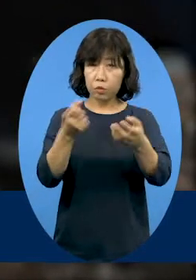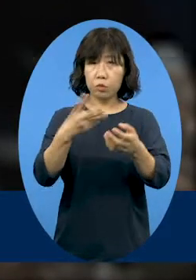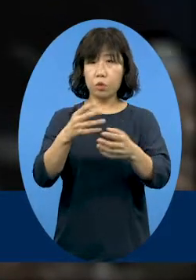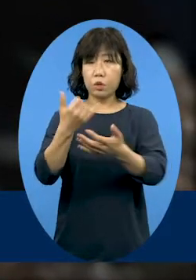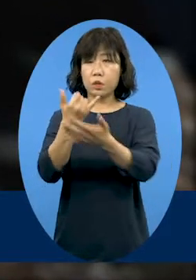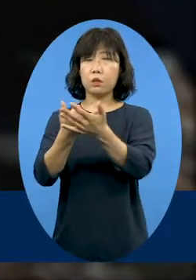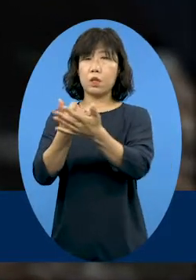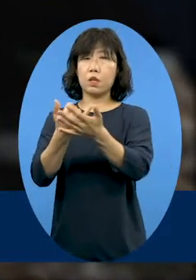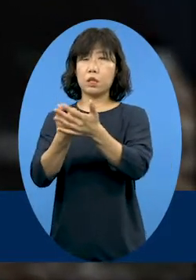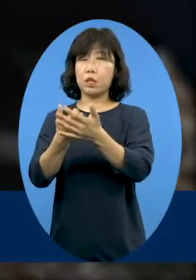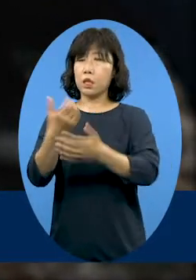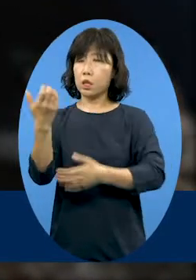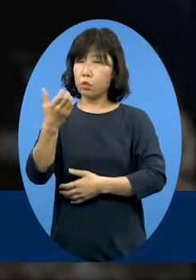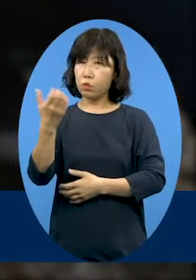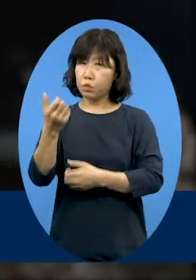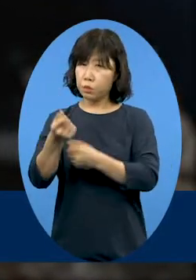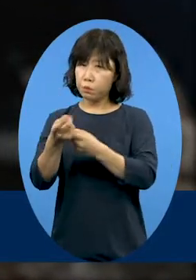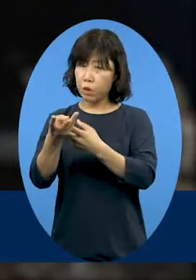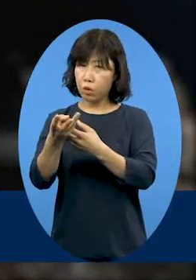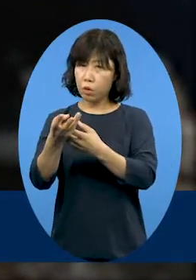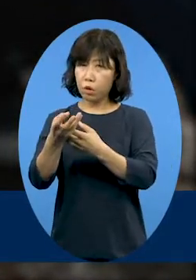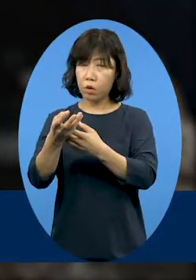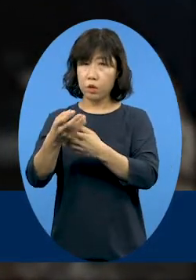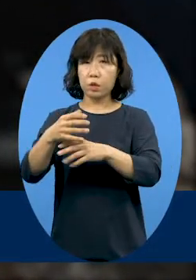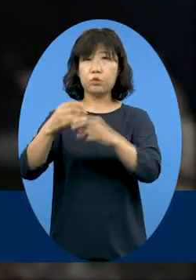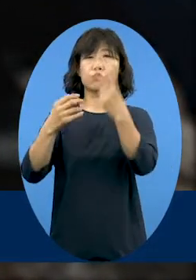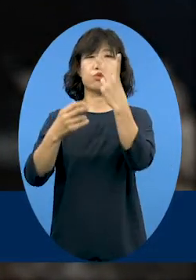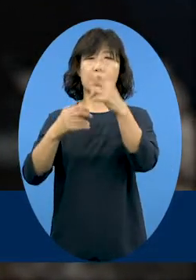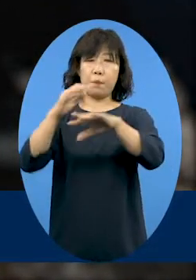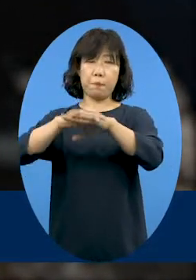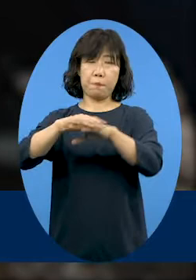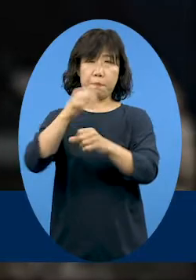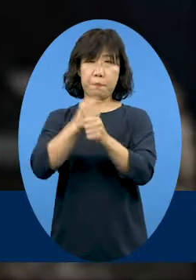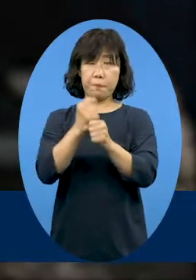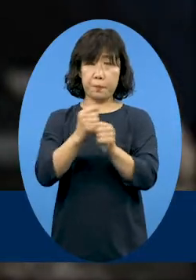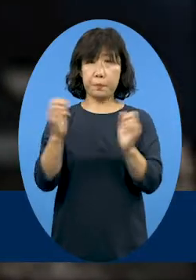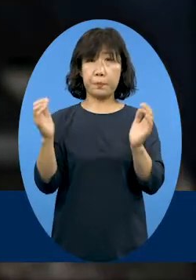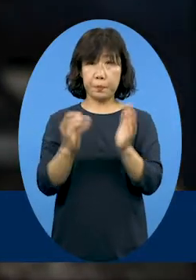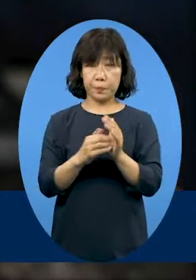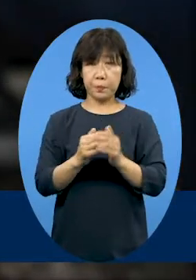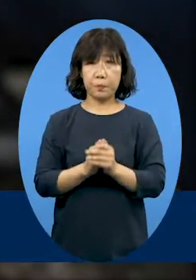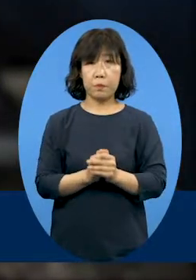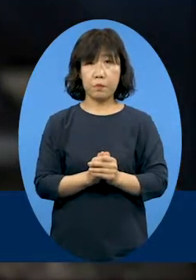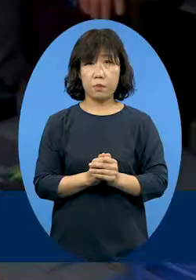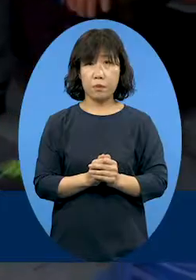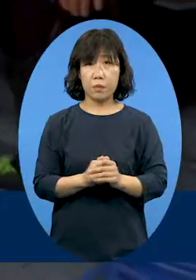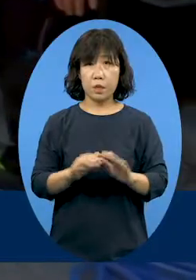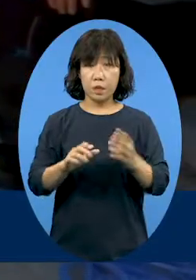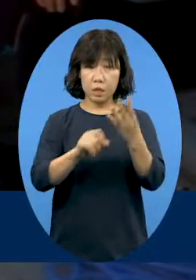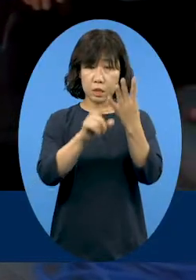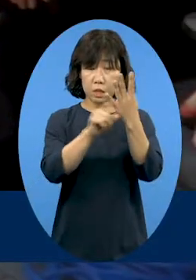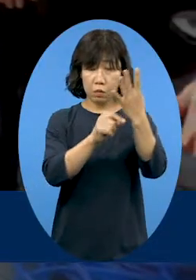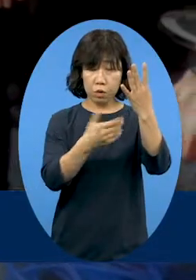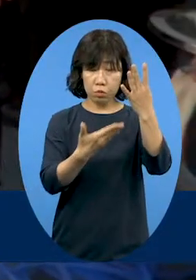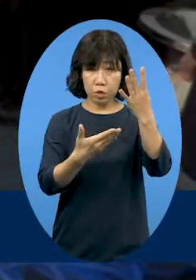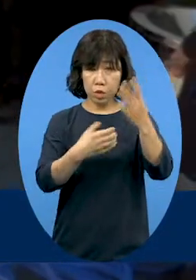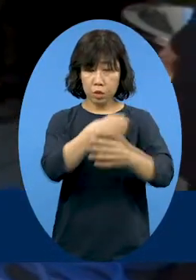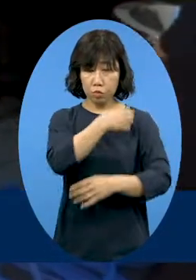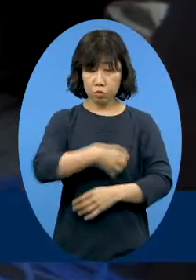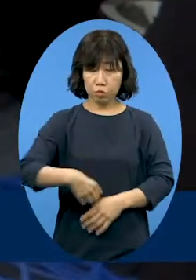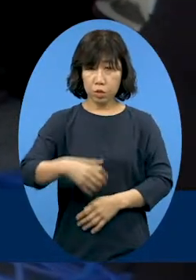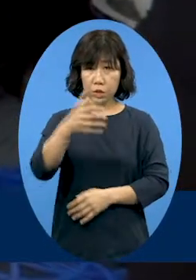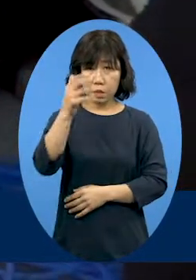청량리동 32 다시 8번지 99 제곱미터 규모의 텃밭 조성을 마무리했습니다 4월 9일 유동열